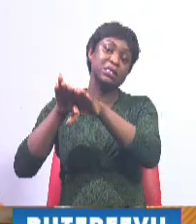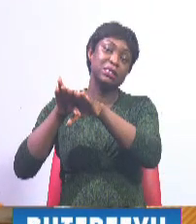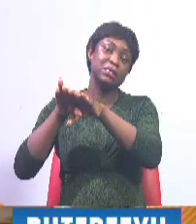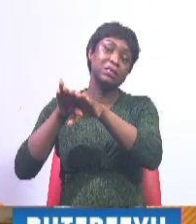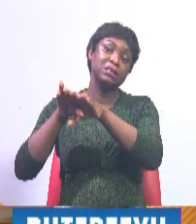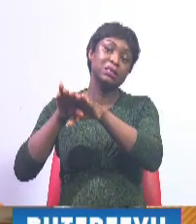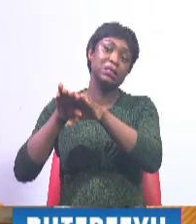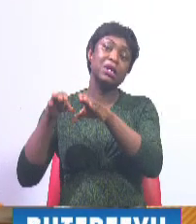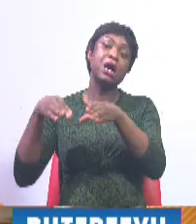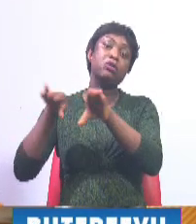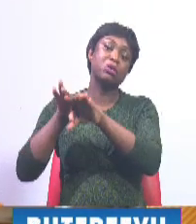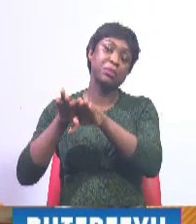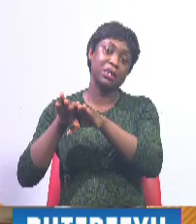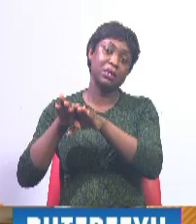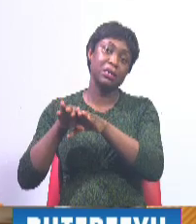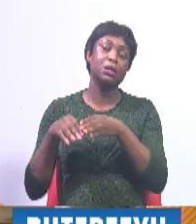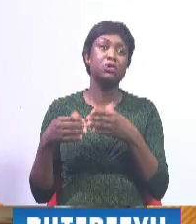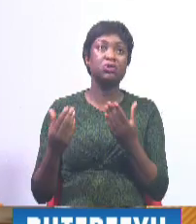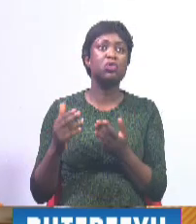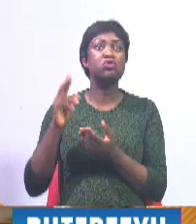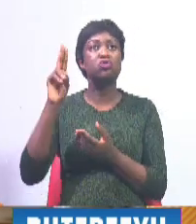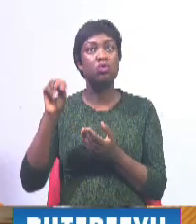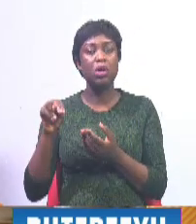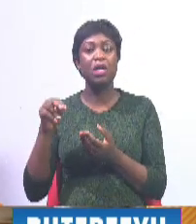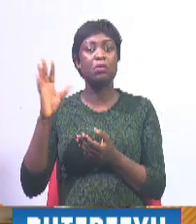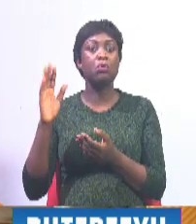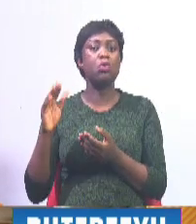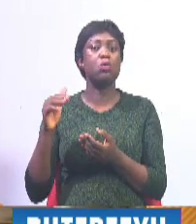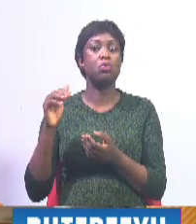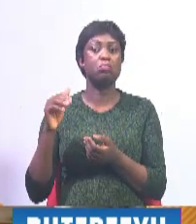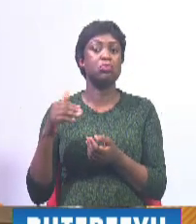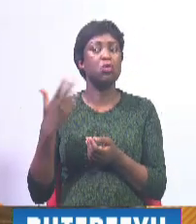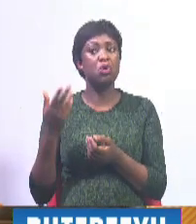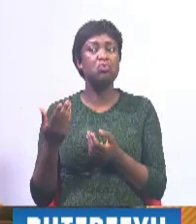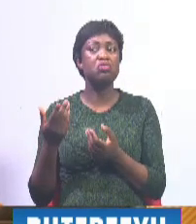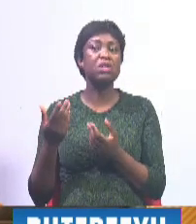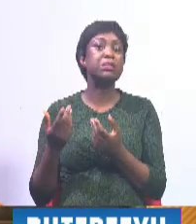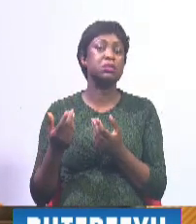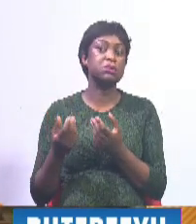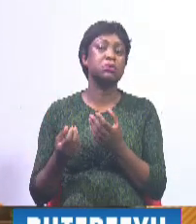ekyo UN ebeerawo mu biseera eby'entalo oba nga waliwo